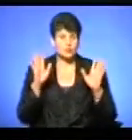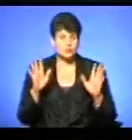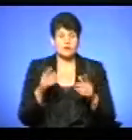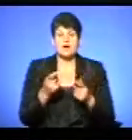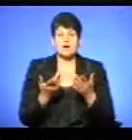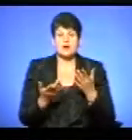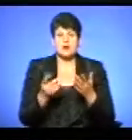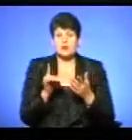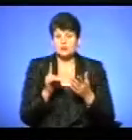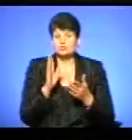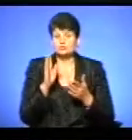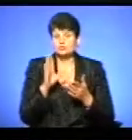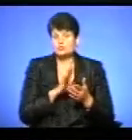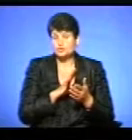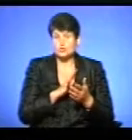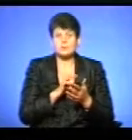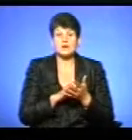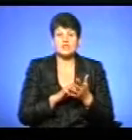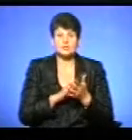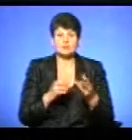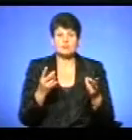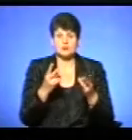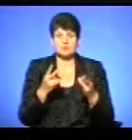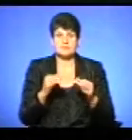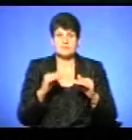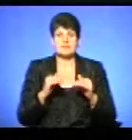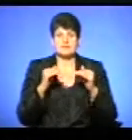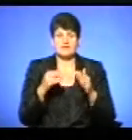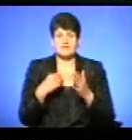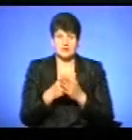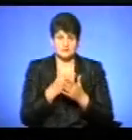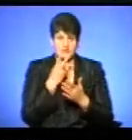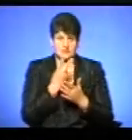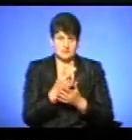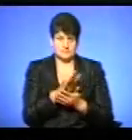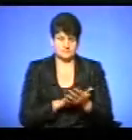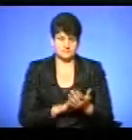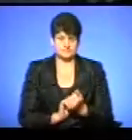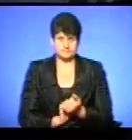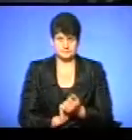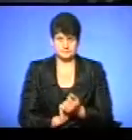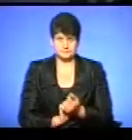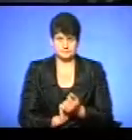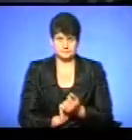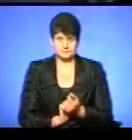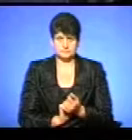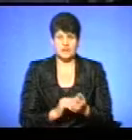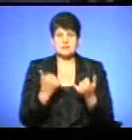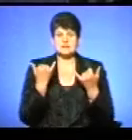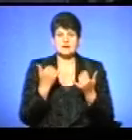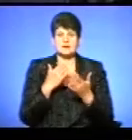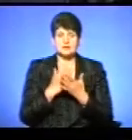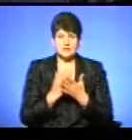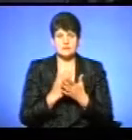Зварич. Що стало причиною необхідності підняття вартості, дивіться у сюжеті Богдани Сарабун. Ми зараз знаходимося